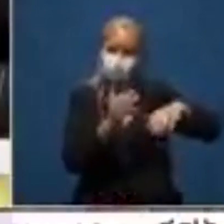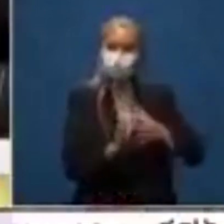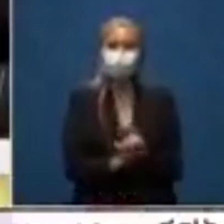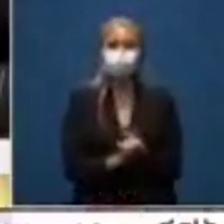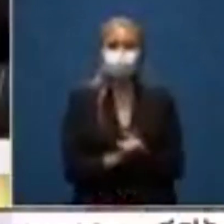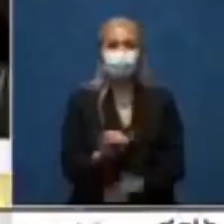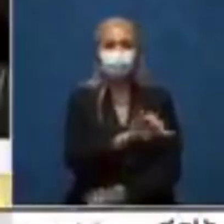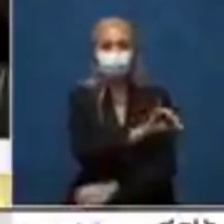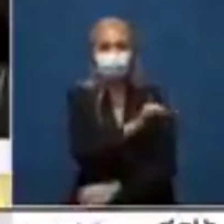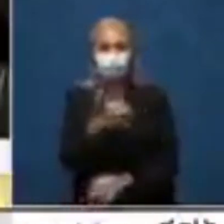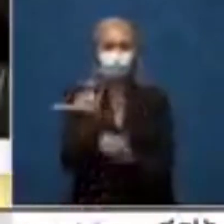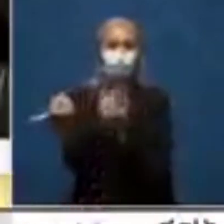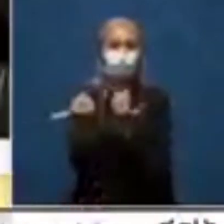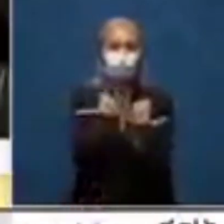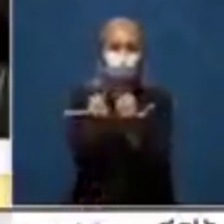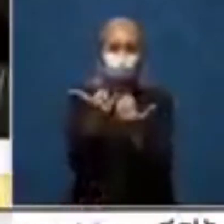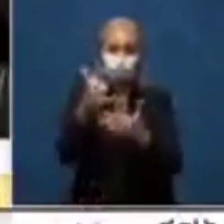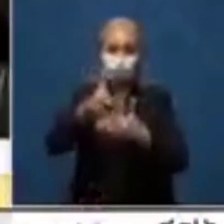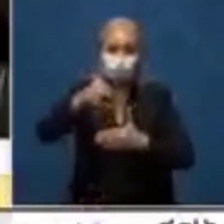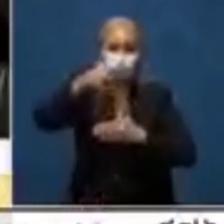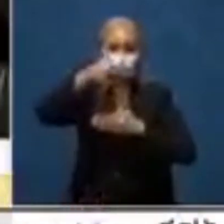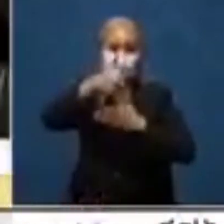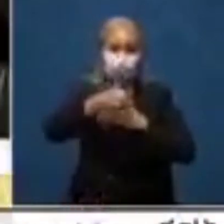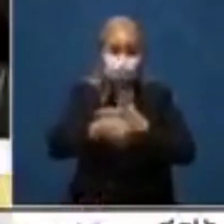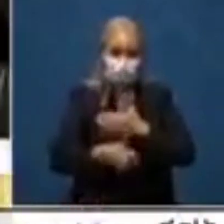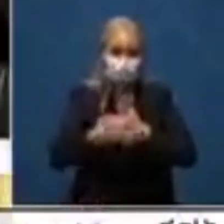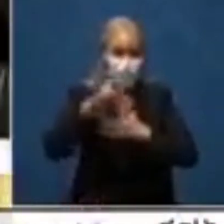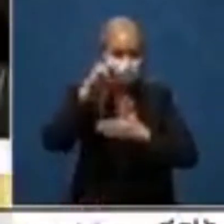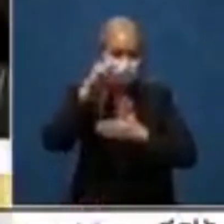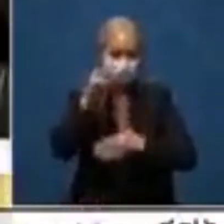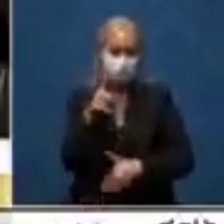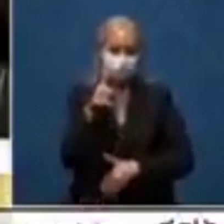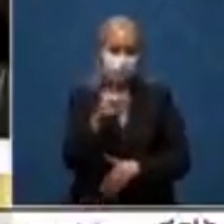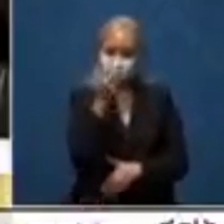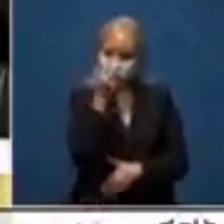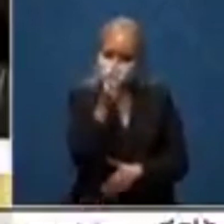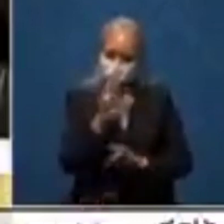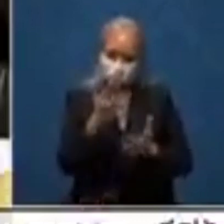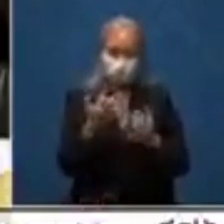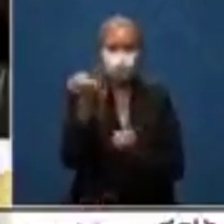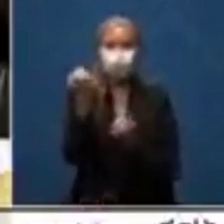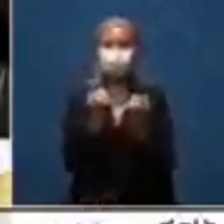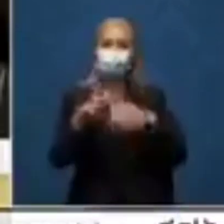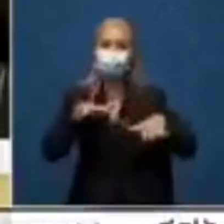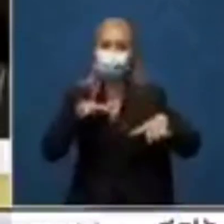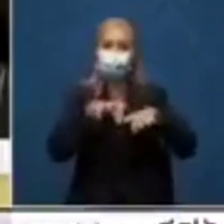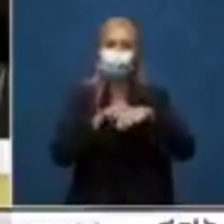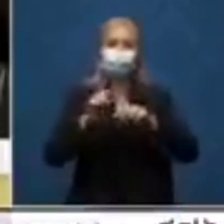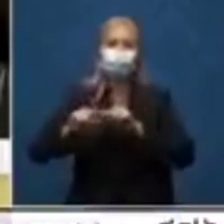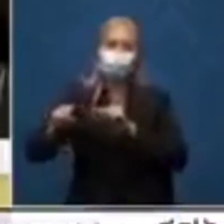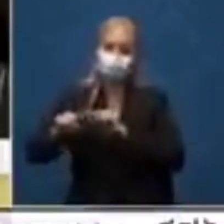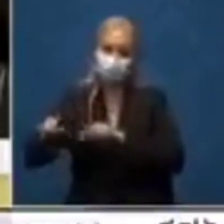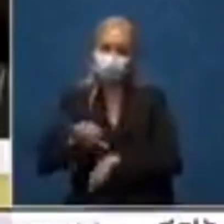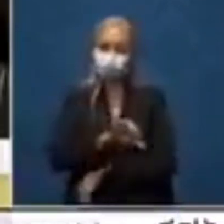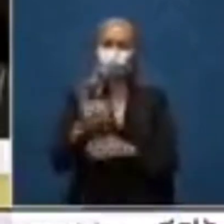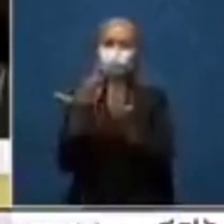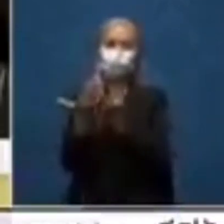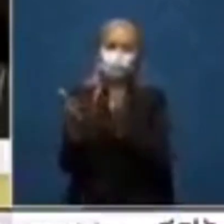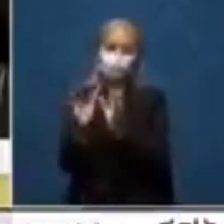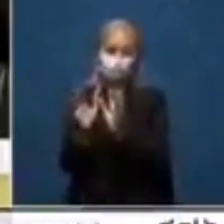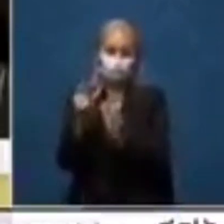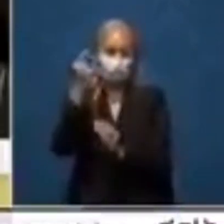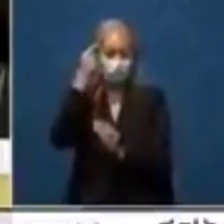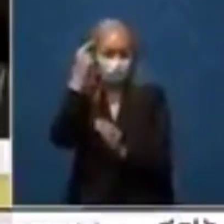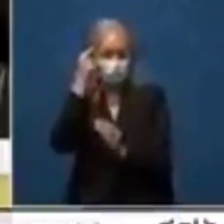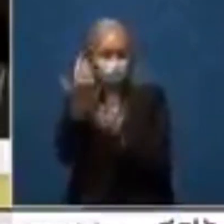ลูกจากการจมน้ำก็ไม่อยากจะไปบริเวณที่เกิดเหตุรถชนอุบัติเหตุที่ไหนนะคะคนในครอบครัวที่สูญเสียยังไม่อยากต้องเลี่ยง